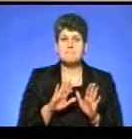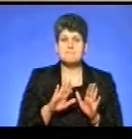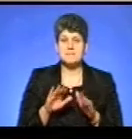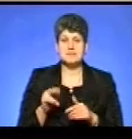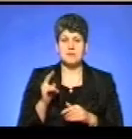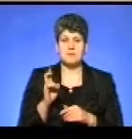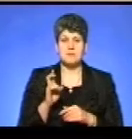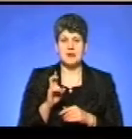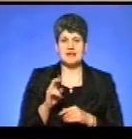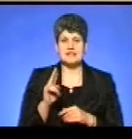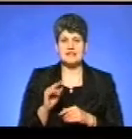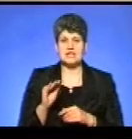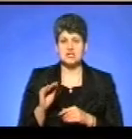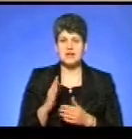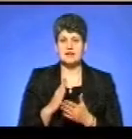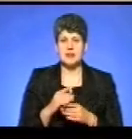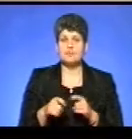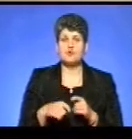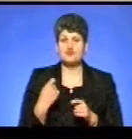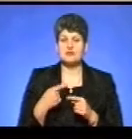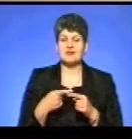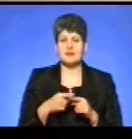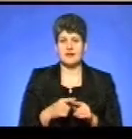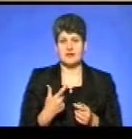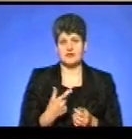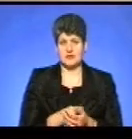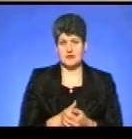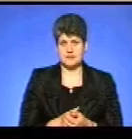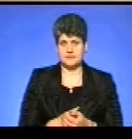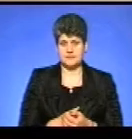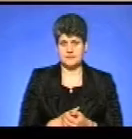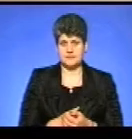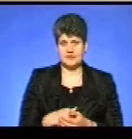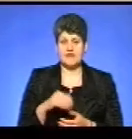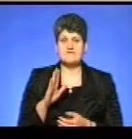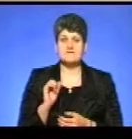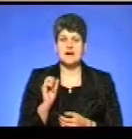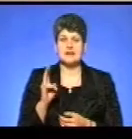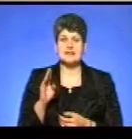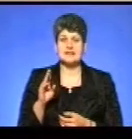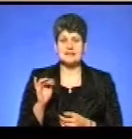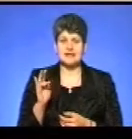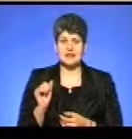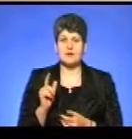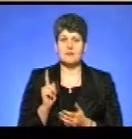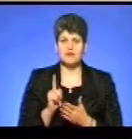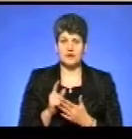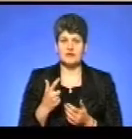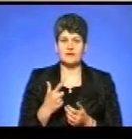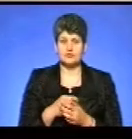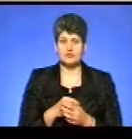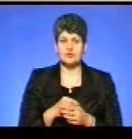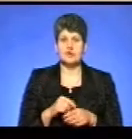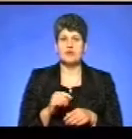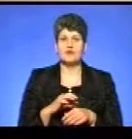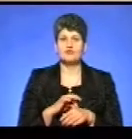БЦЖ обумовлена лише порушенням техніки введення. Тобто вакцина повинна вводитися строго